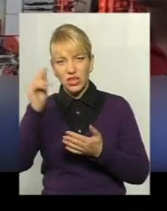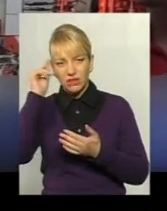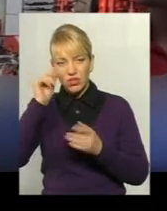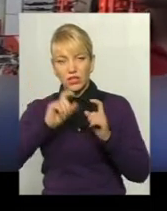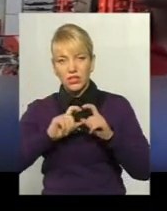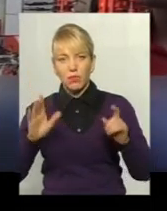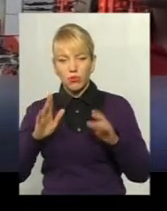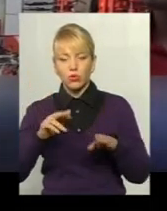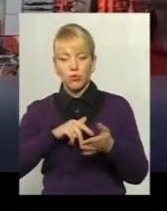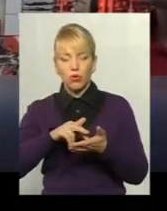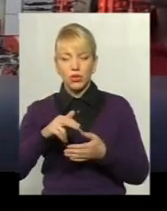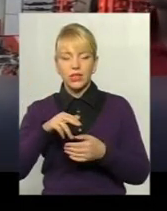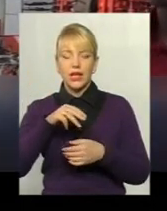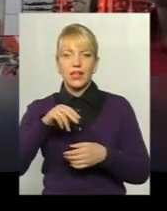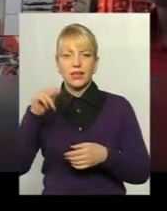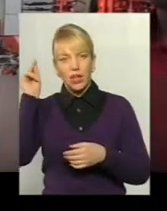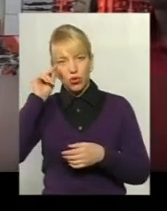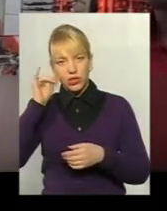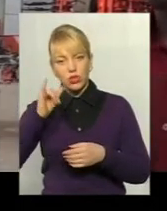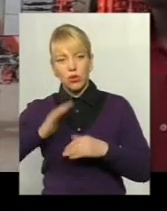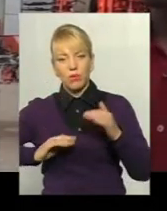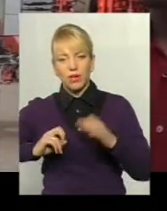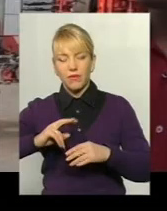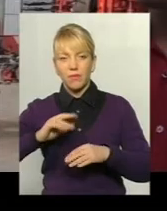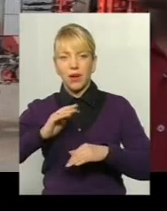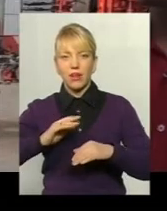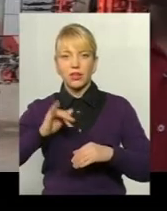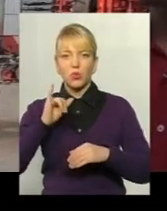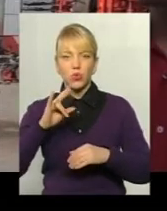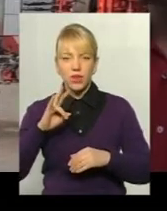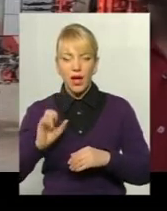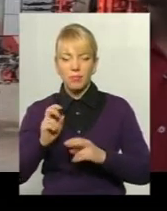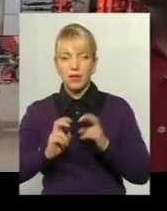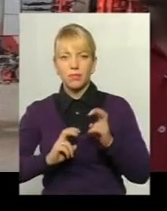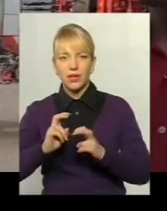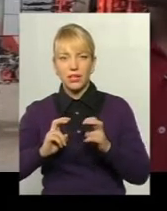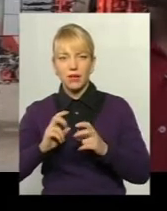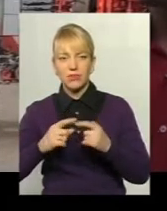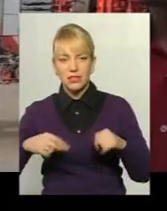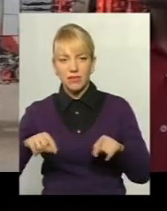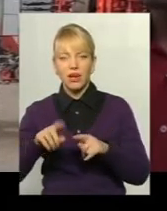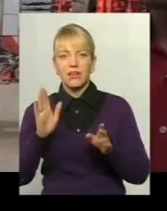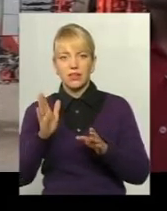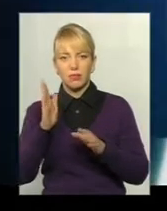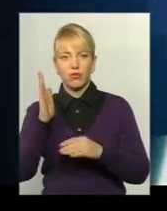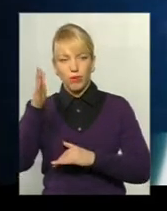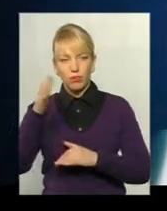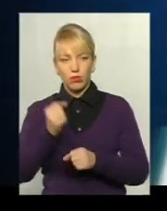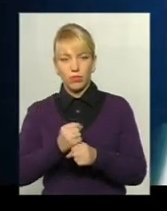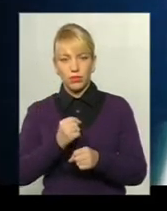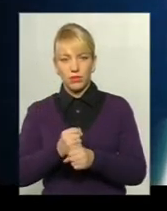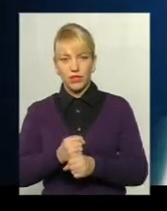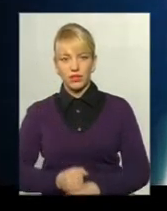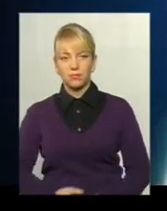теоретичну та виробничу практику на підприємствах, в яких в майбутньому будуть працювати.